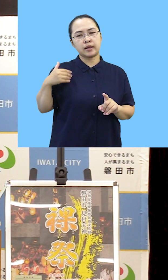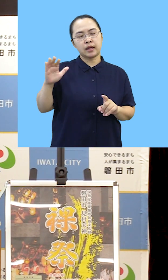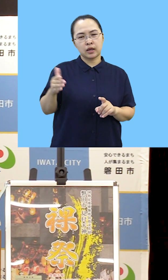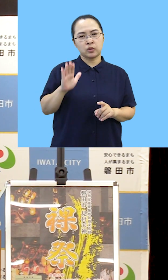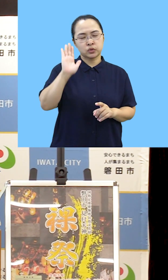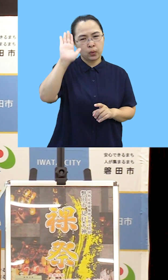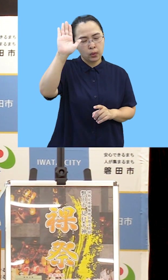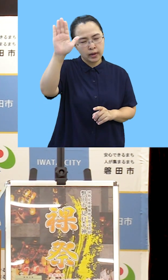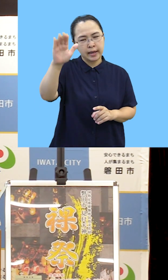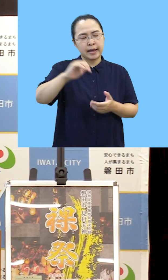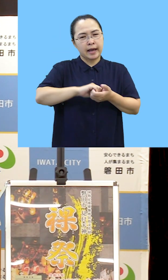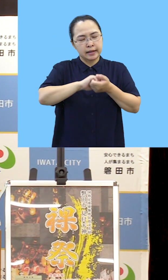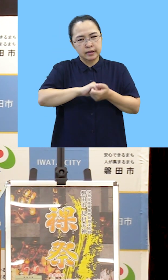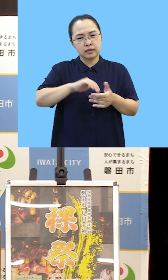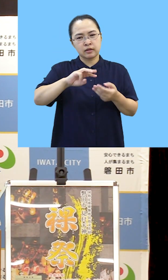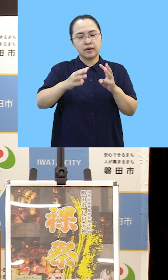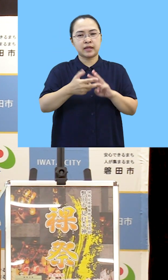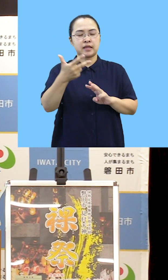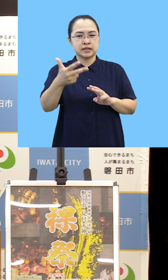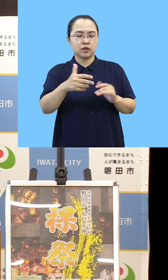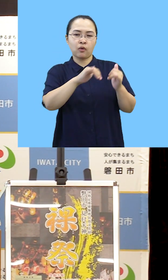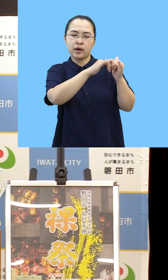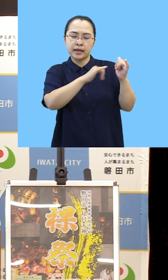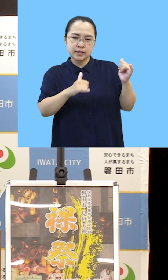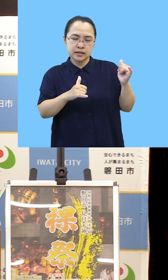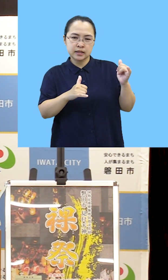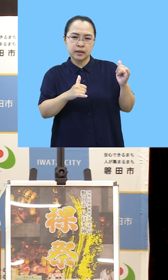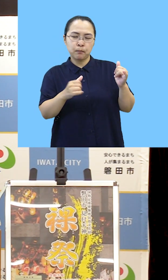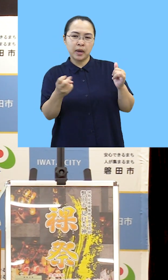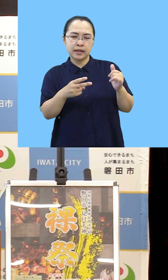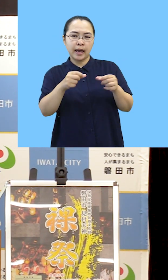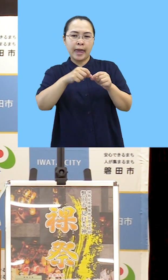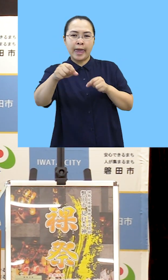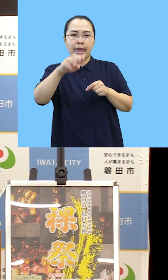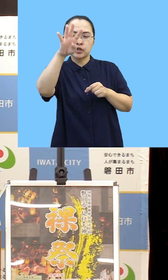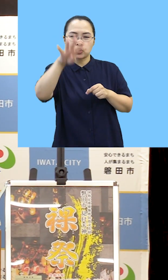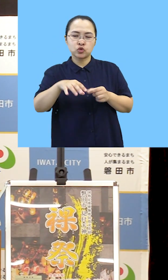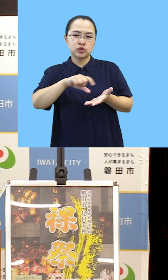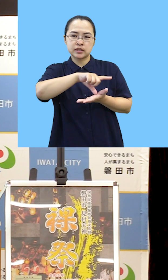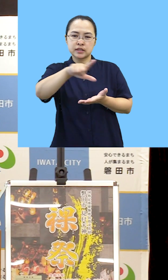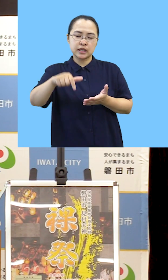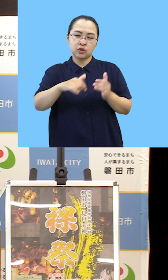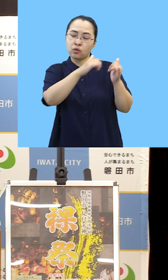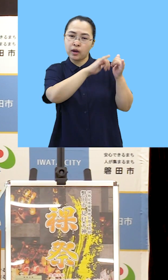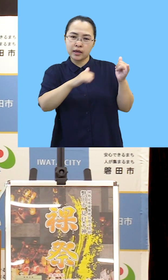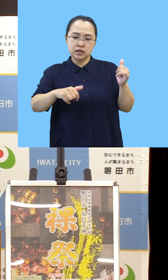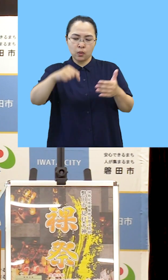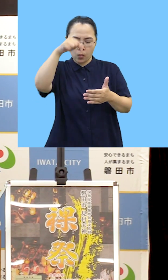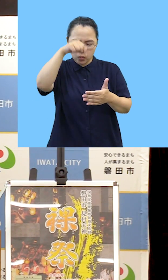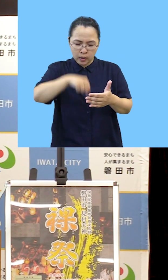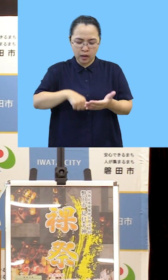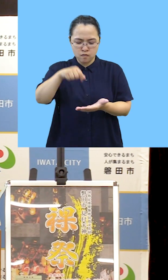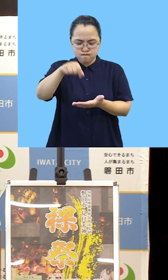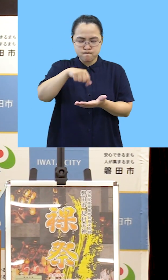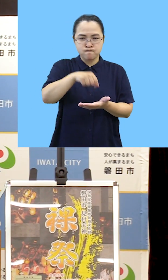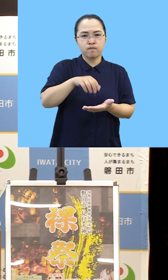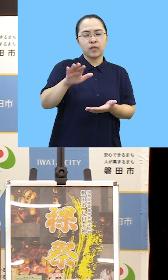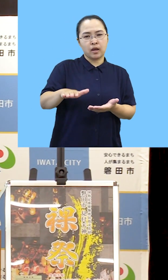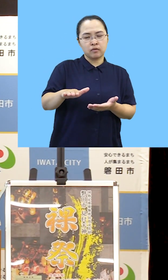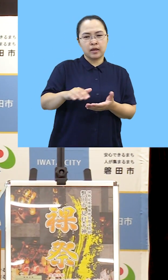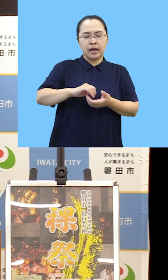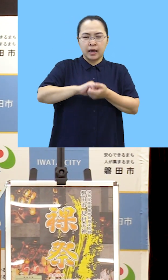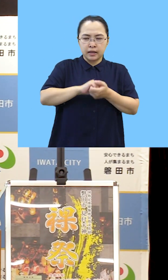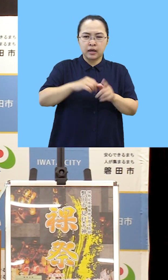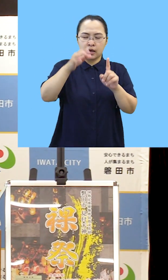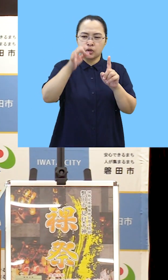後世磐田市の歴史を相当深掘り、磐田市だけじゃなくて遠州地域の歴史を深掘りしていただいてますので、必ず評価